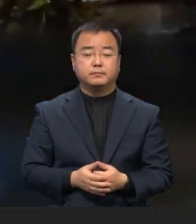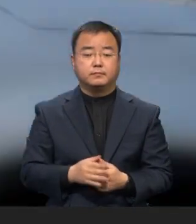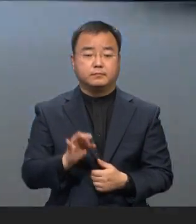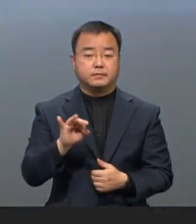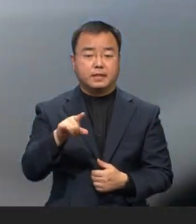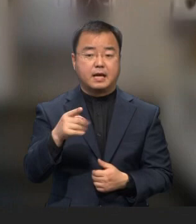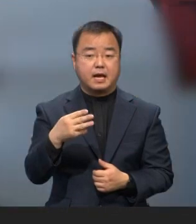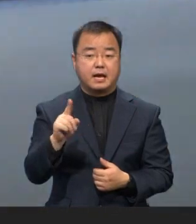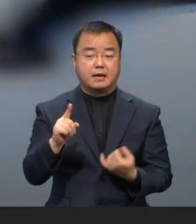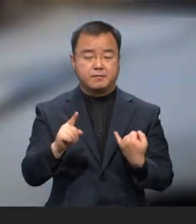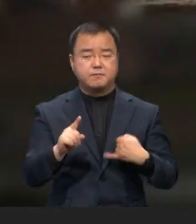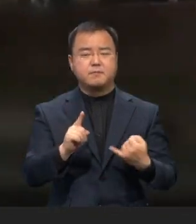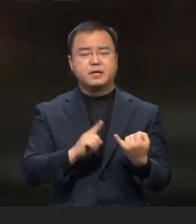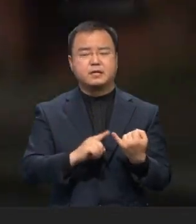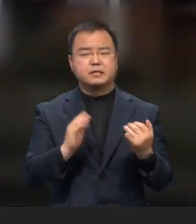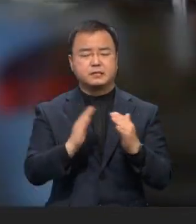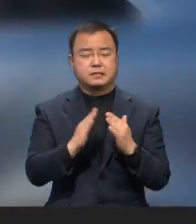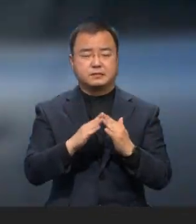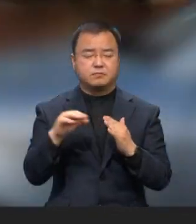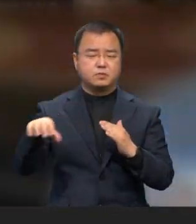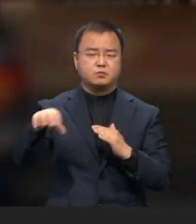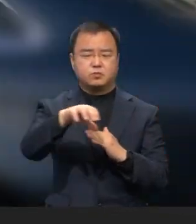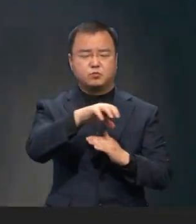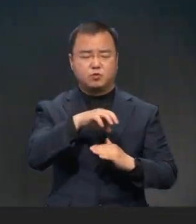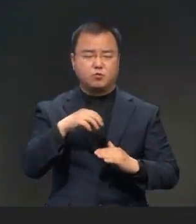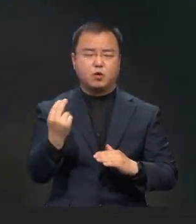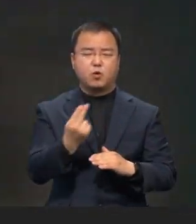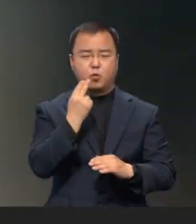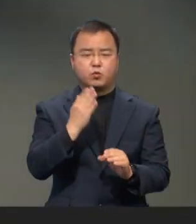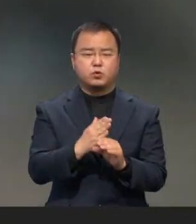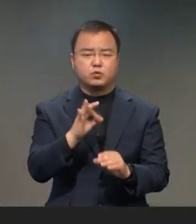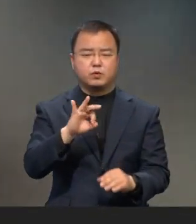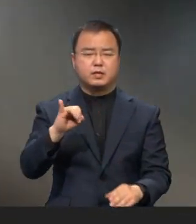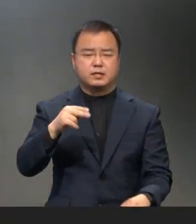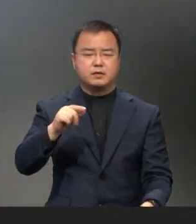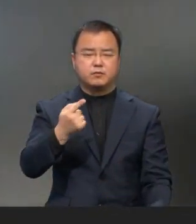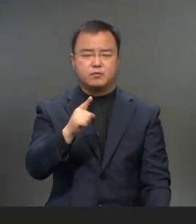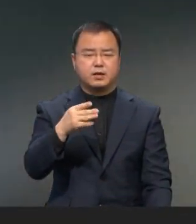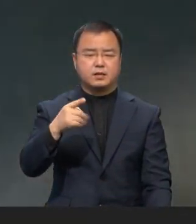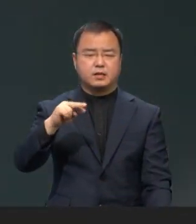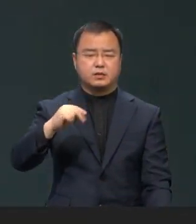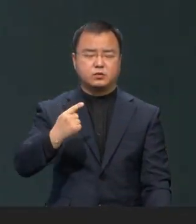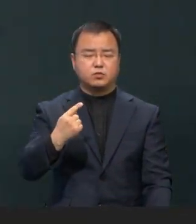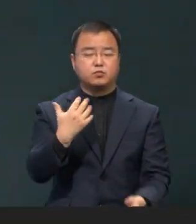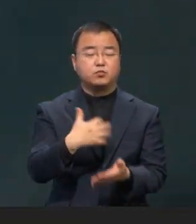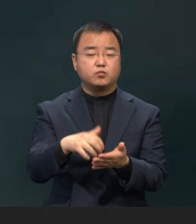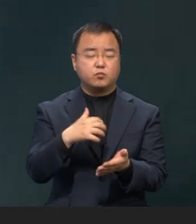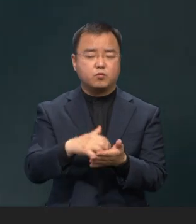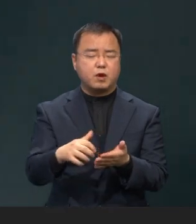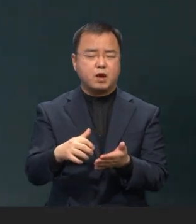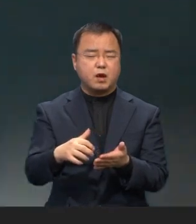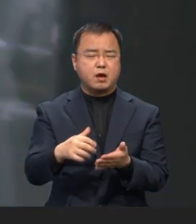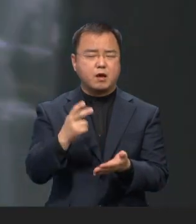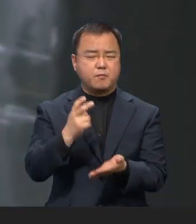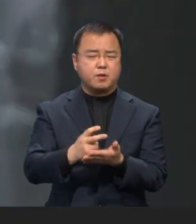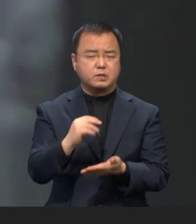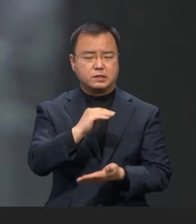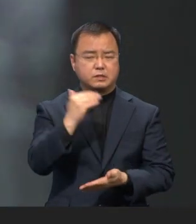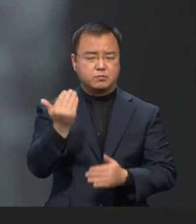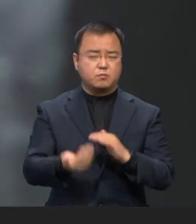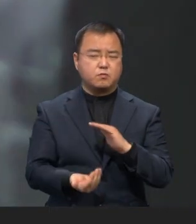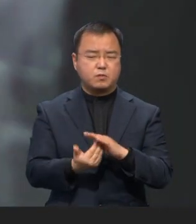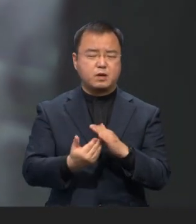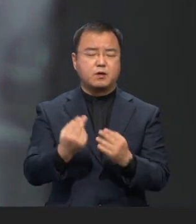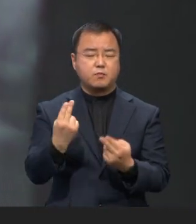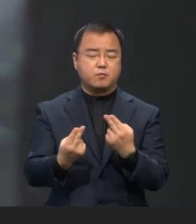엘라의 집 주변 도로의 공기 중 이산화질소 수치가 2006년에서 2010년에 연간 법정 최대치인